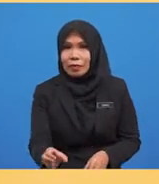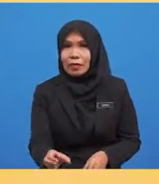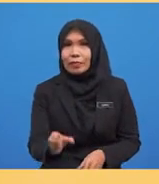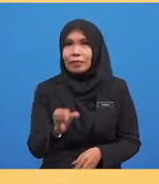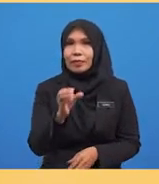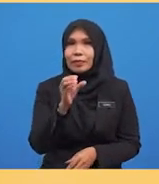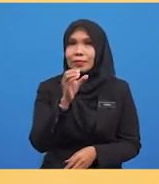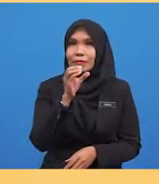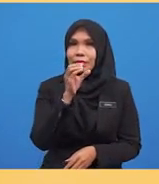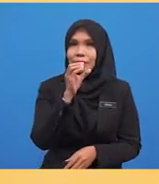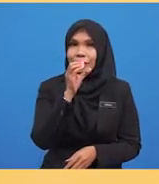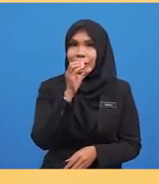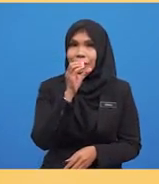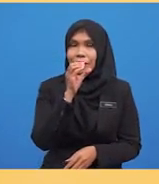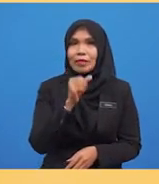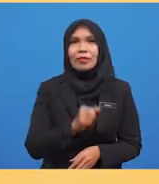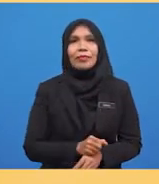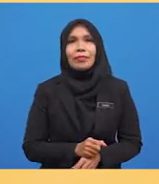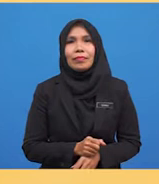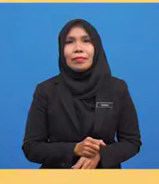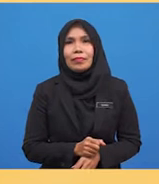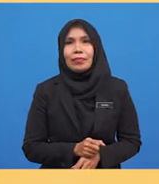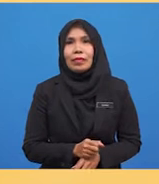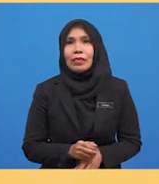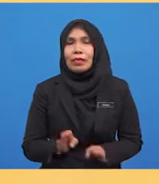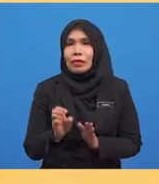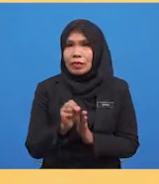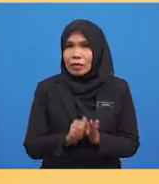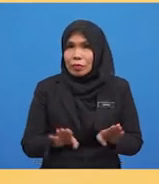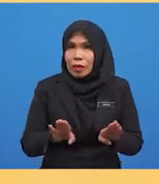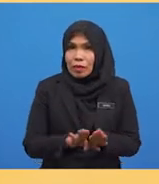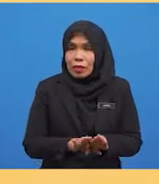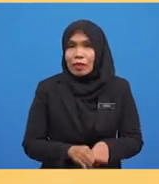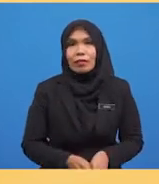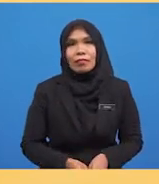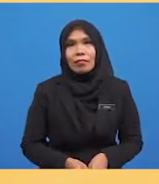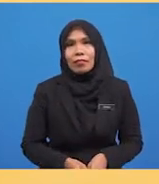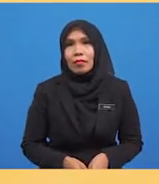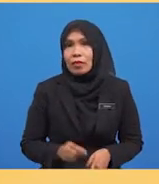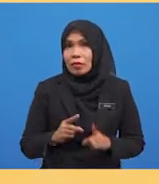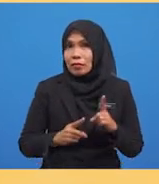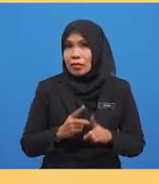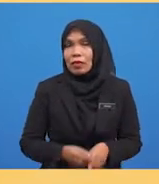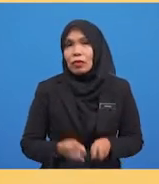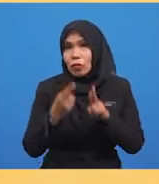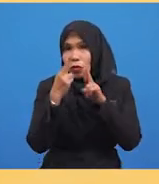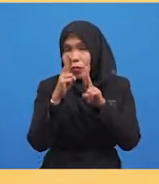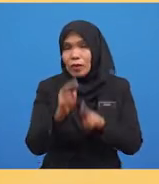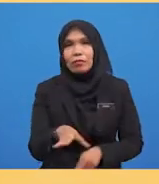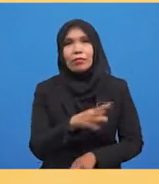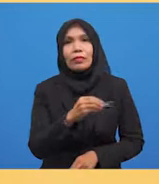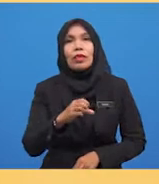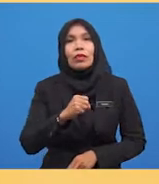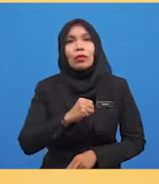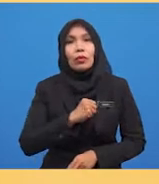minuman sebagai isyarat hormat dan beradab sopan ketika berada dalam majlis